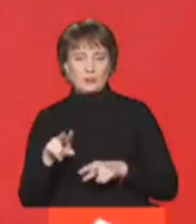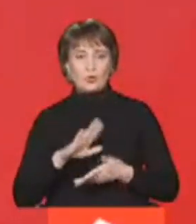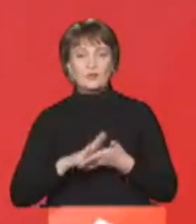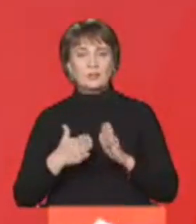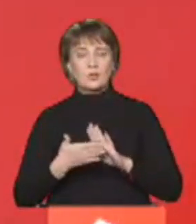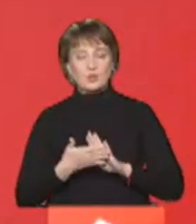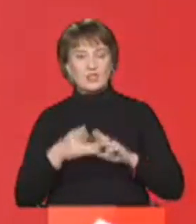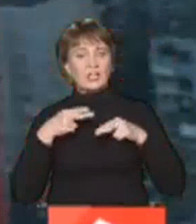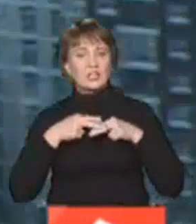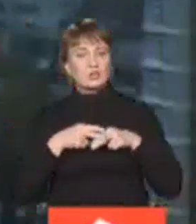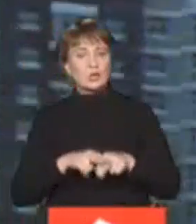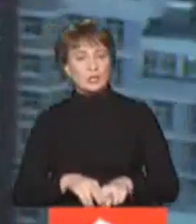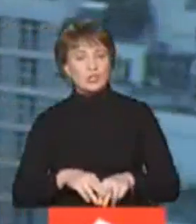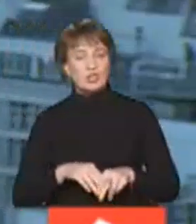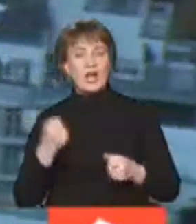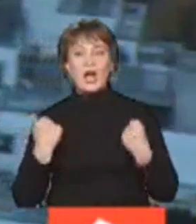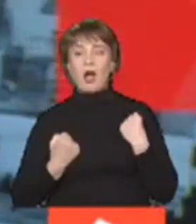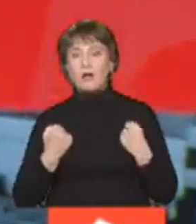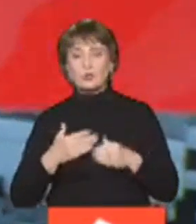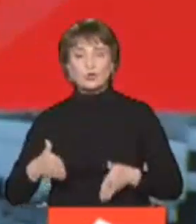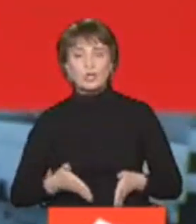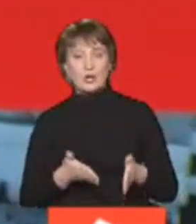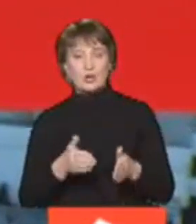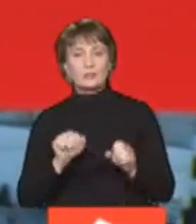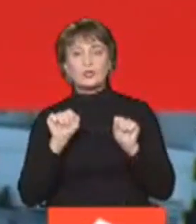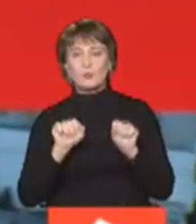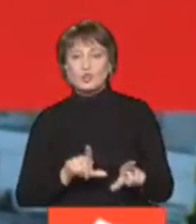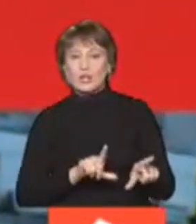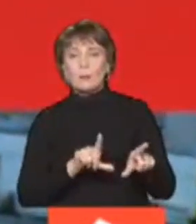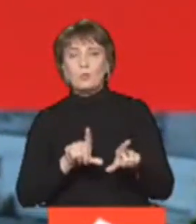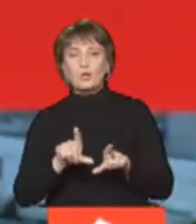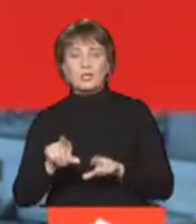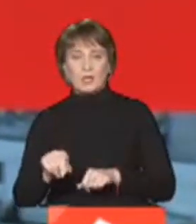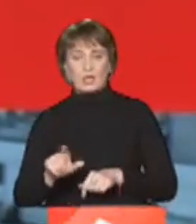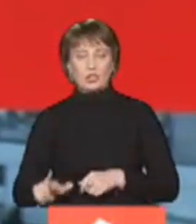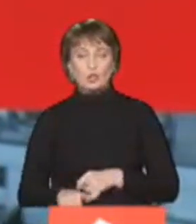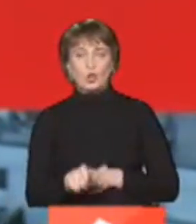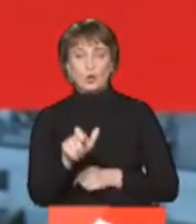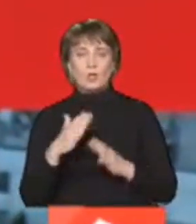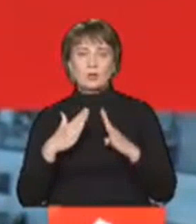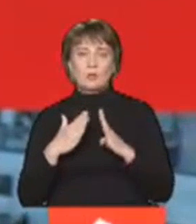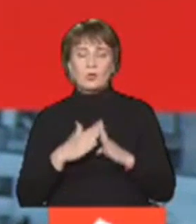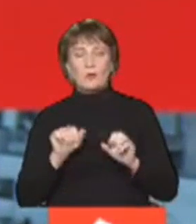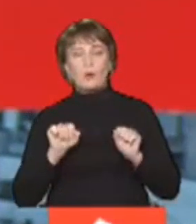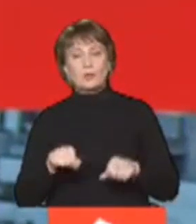ситуацію на столичних автошляхах і вже готова розповісти, чи можна проїхати дорогами додому